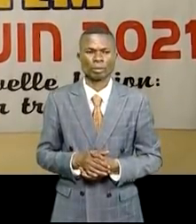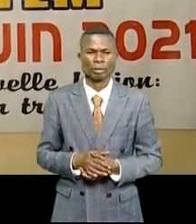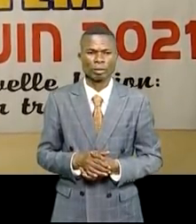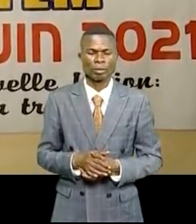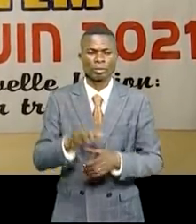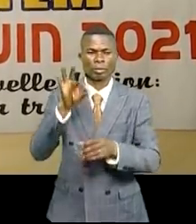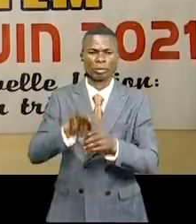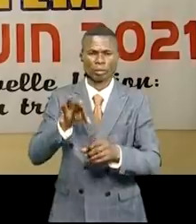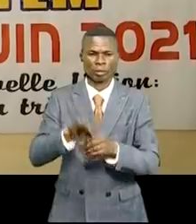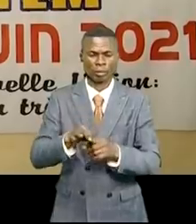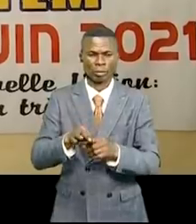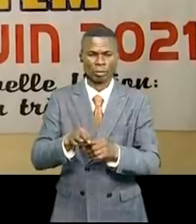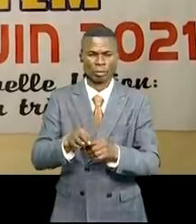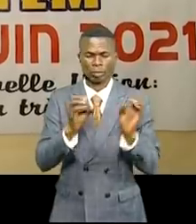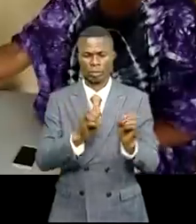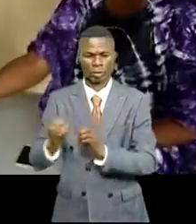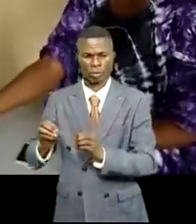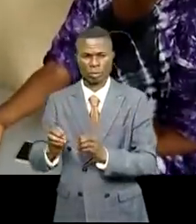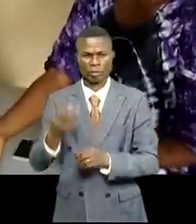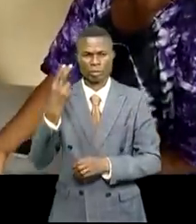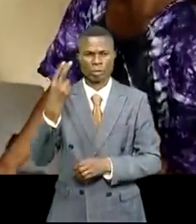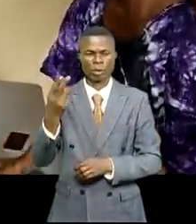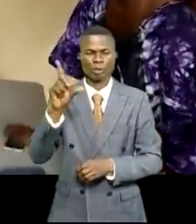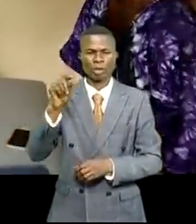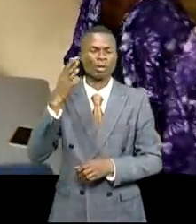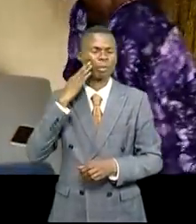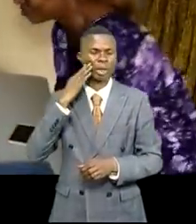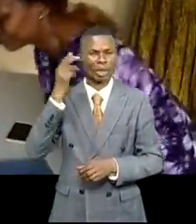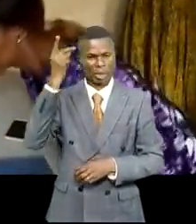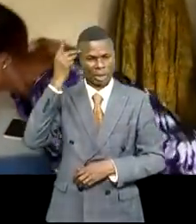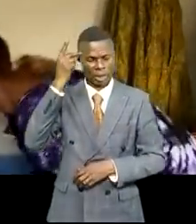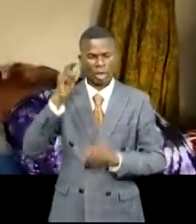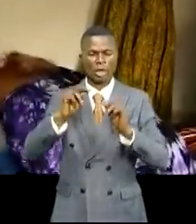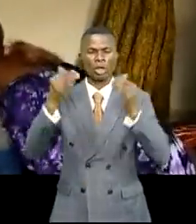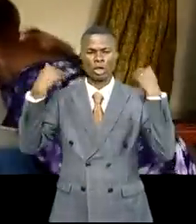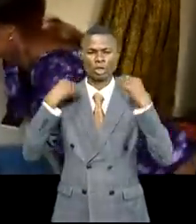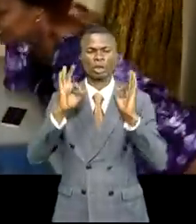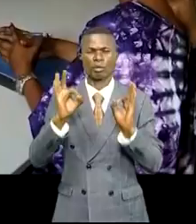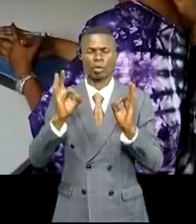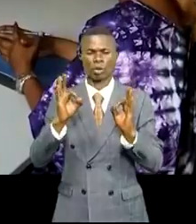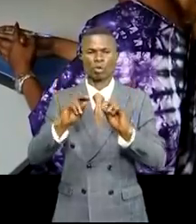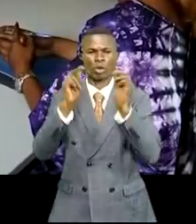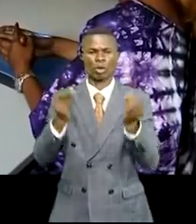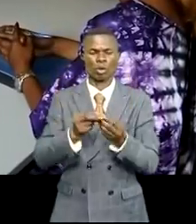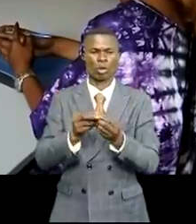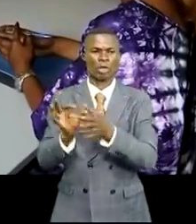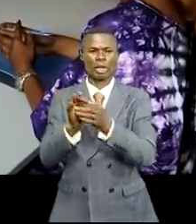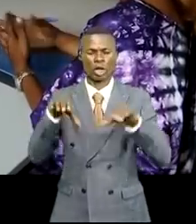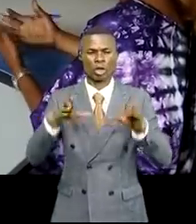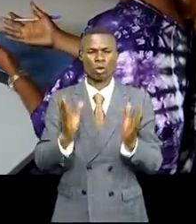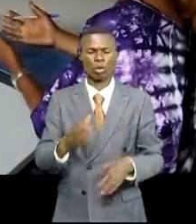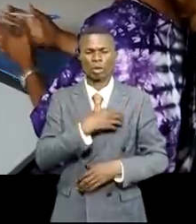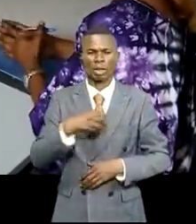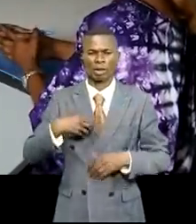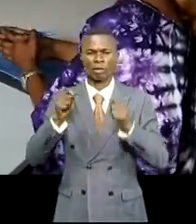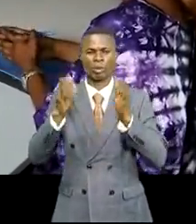Élue au terme des élections organisées le 20 mars dernier à Kinshasa, la nouvelle équipe dirigeante de l'UCOFEM, Union congolaise des femmes des médias, a